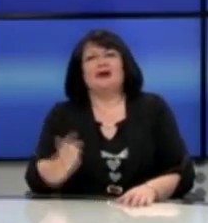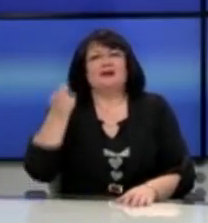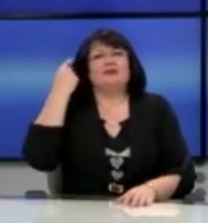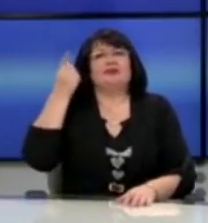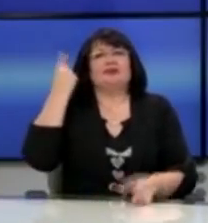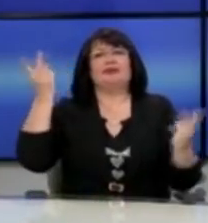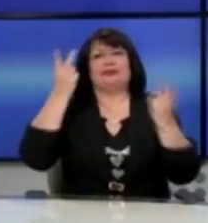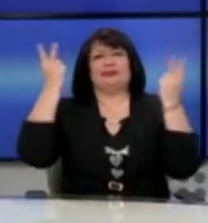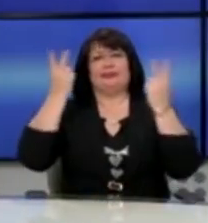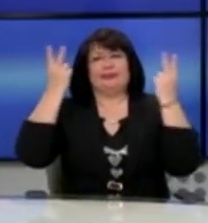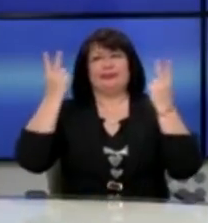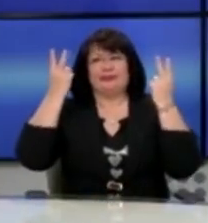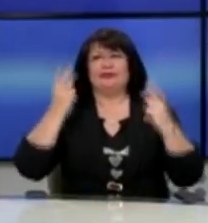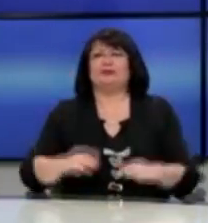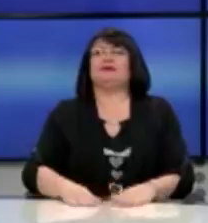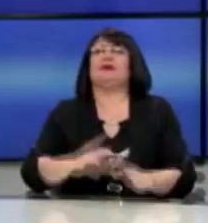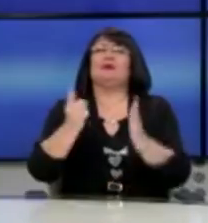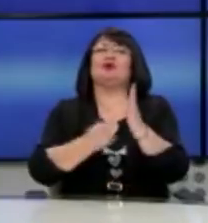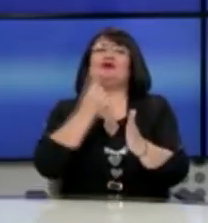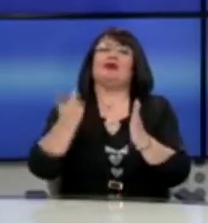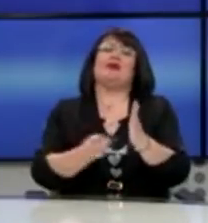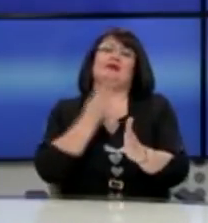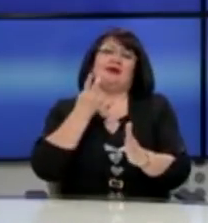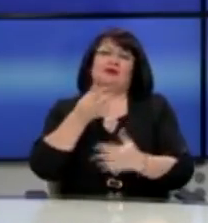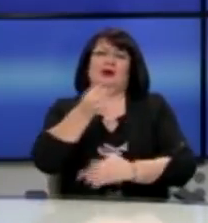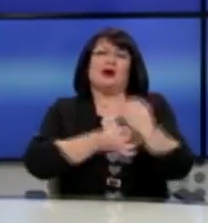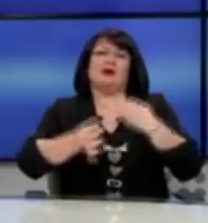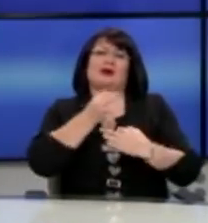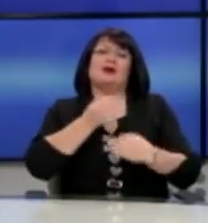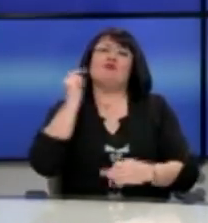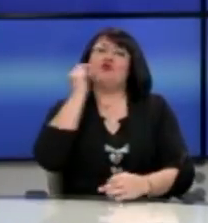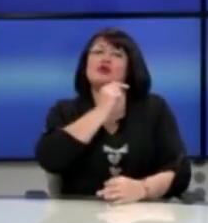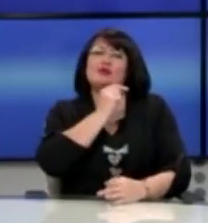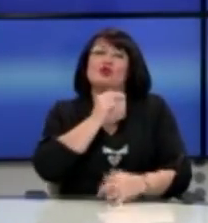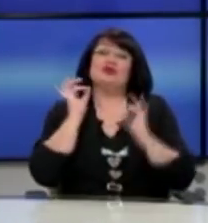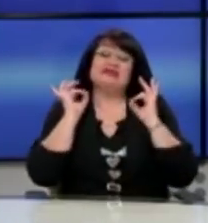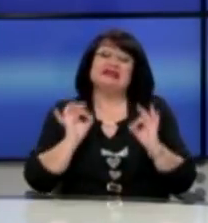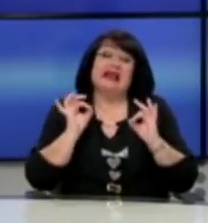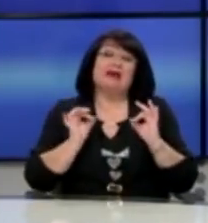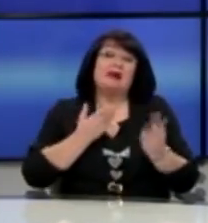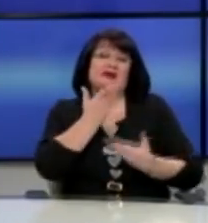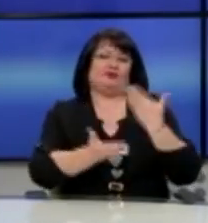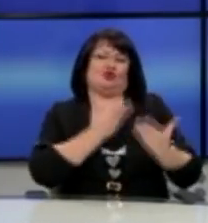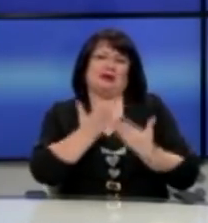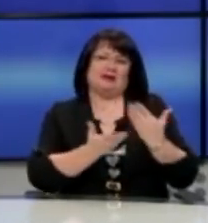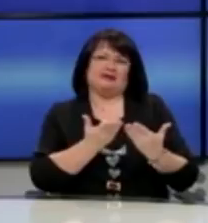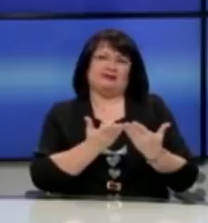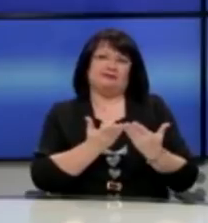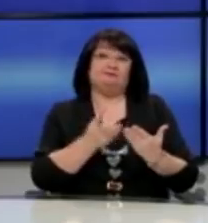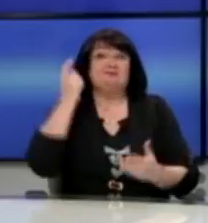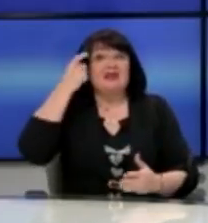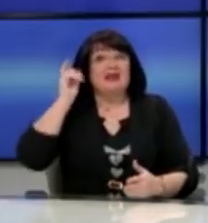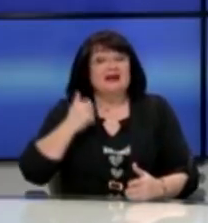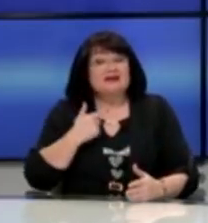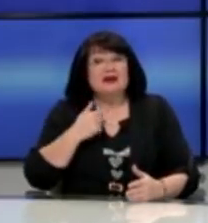Αερολογείται βέβαια, και πρωτολογώντας και δευτερολογώντας, κύριε Πρωθυπουργέ, σε συγκεκριμένες προτάσεις. Βέβαια, δεν ξέρω